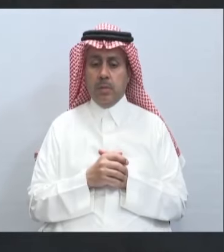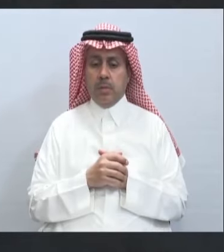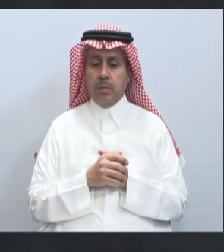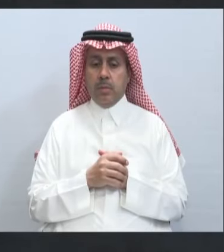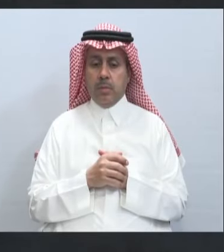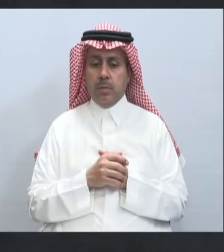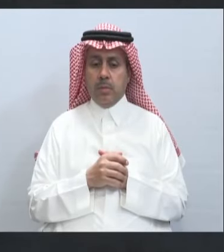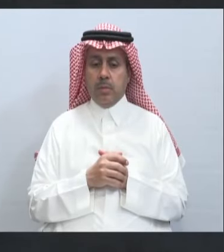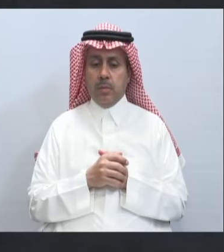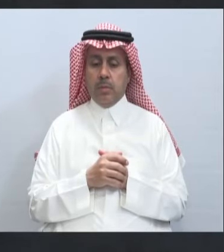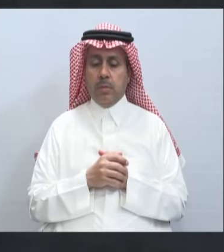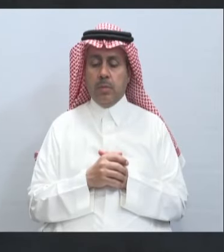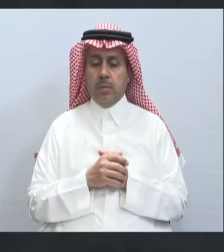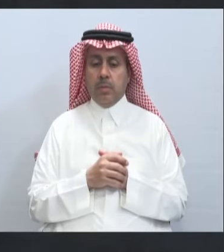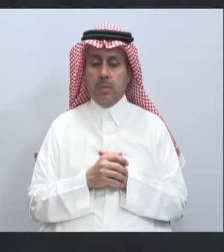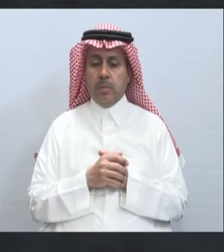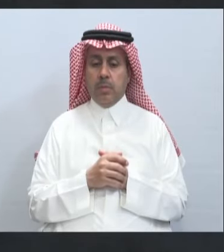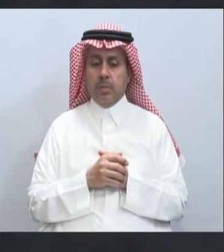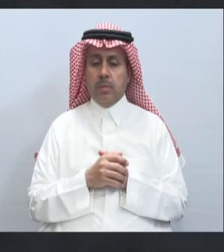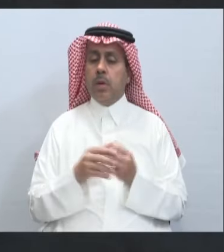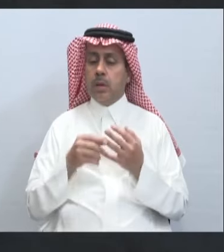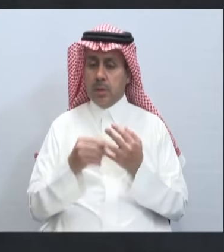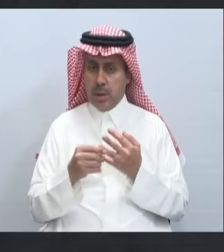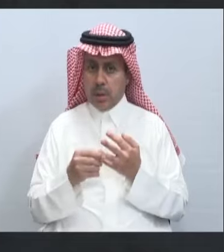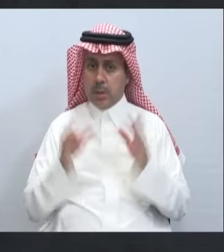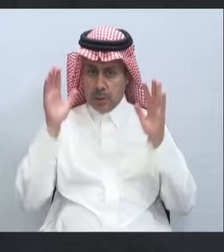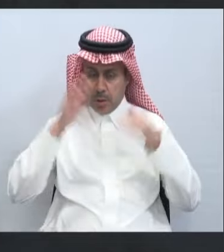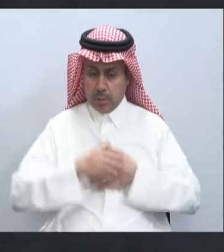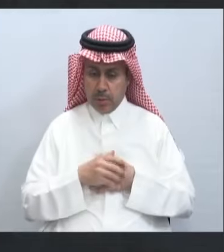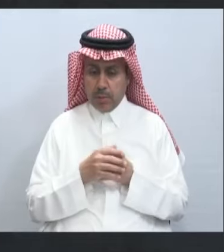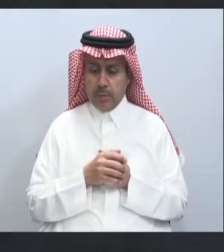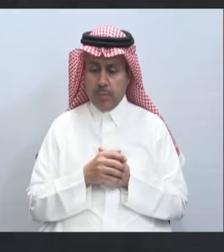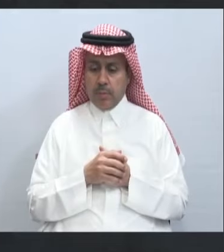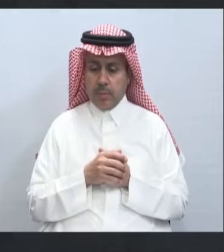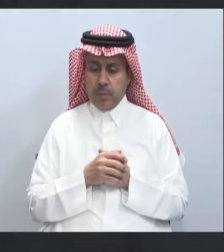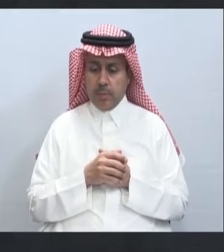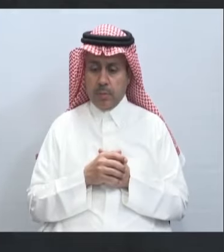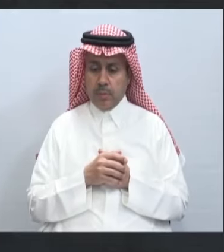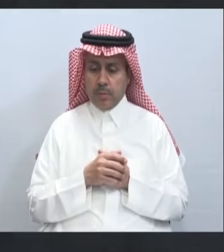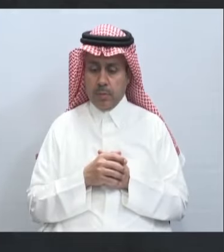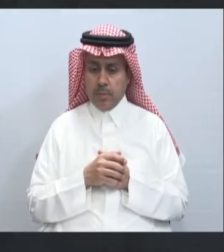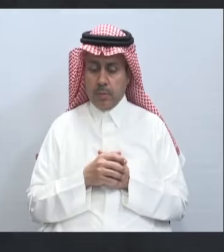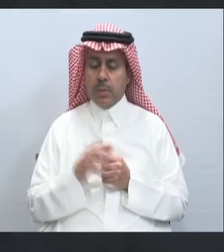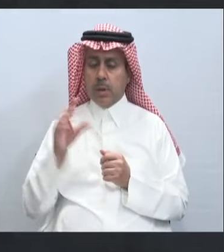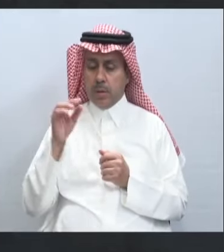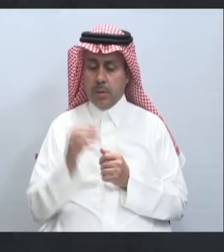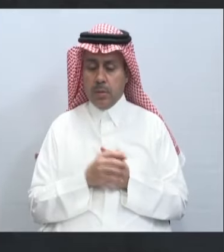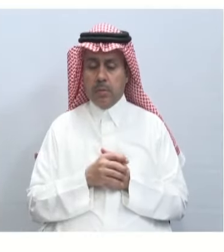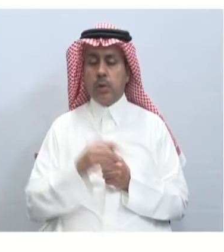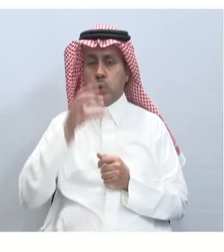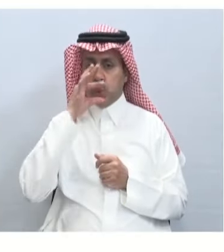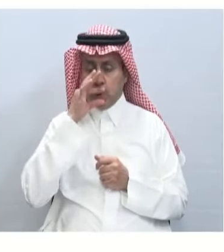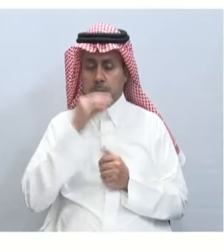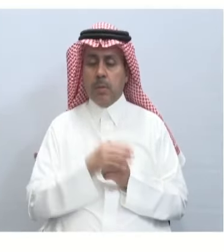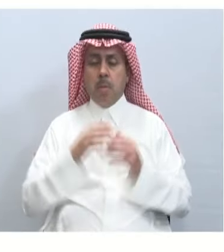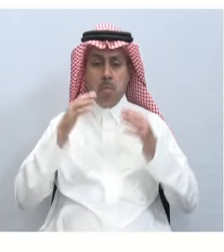وايضا ممتاز احسنتم الصلاه وايضا احسنتم الصيام